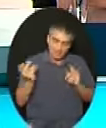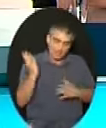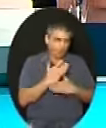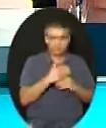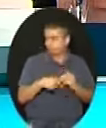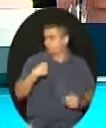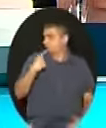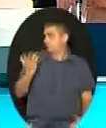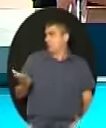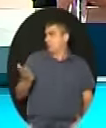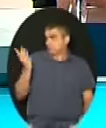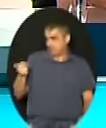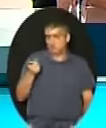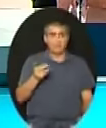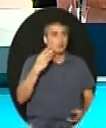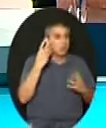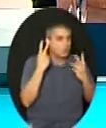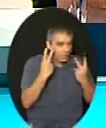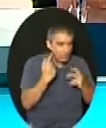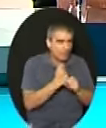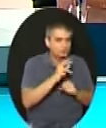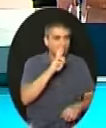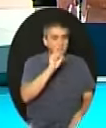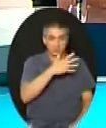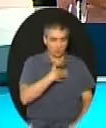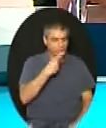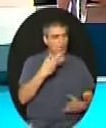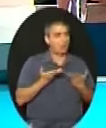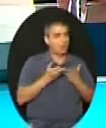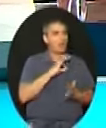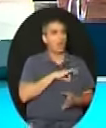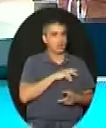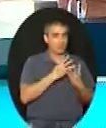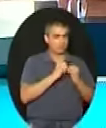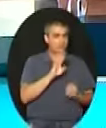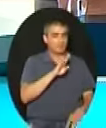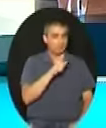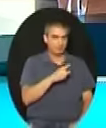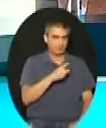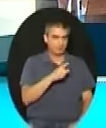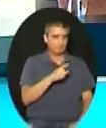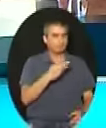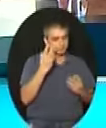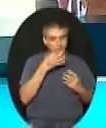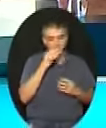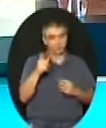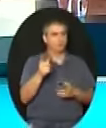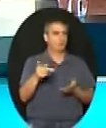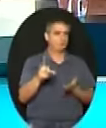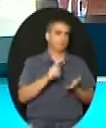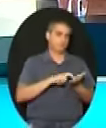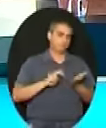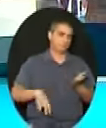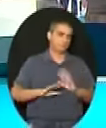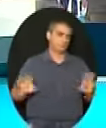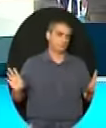זה מה שאמרתי. אני חושב שטוב יעשה רמי סדן אם הוא רוצה להועיל למשפחת נתניהו, טוב יעשה שיצא